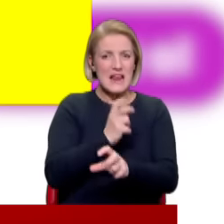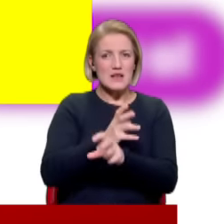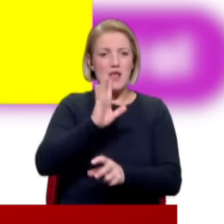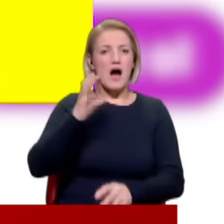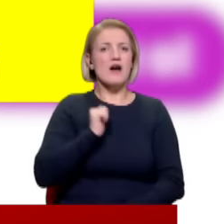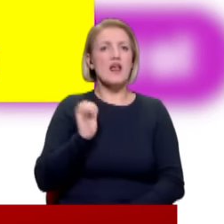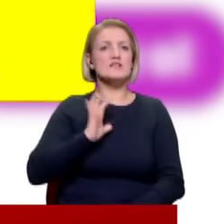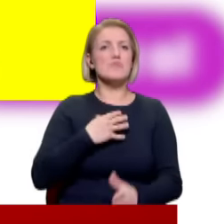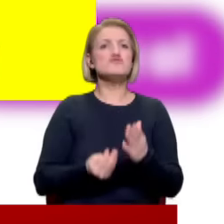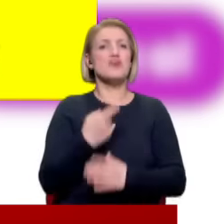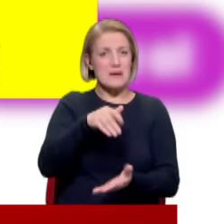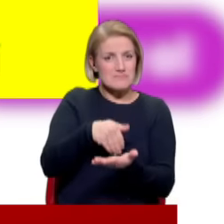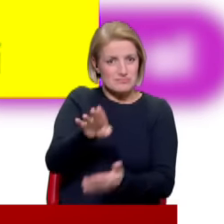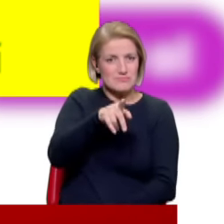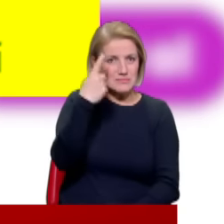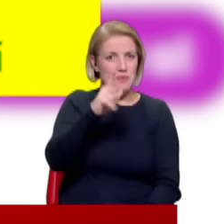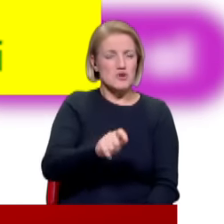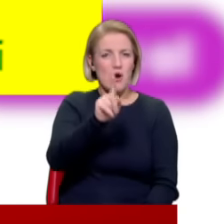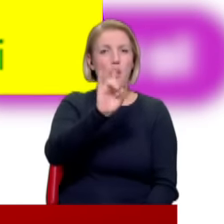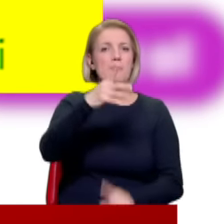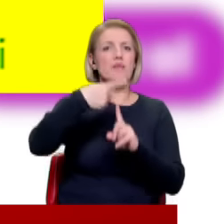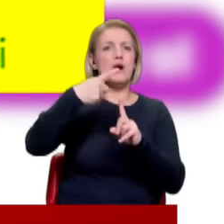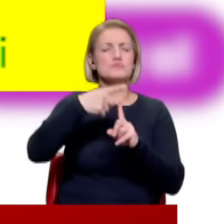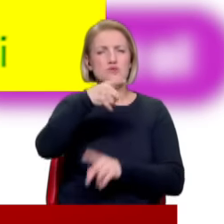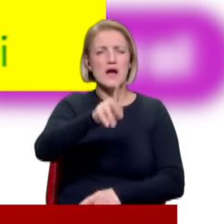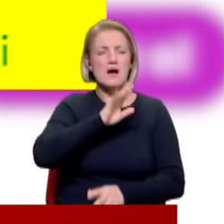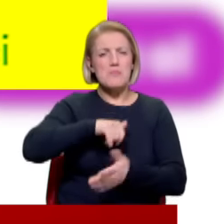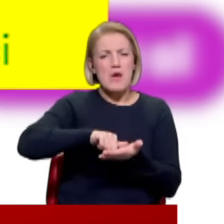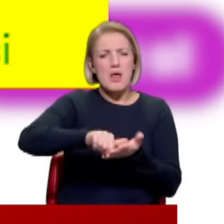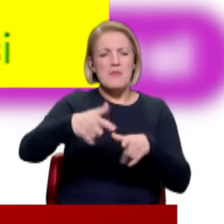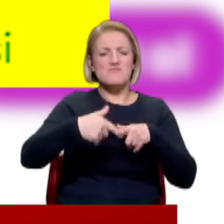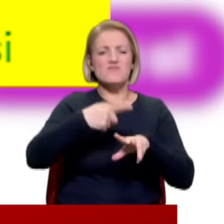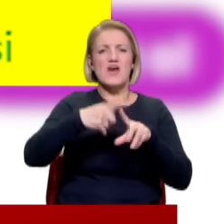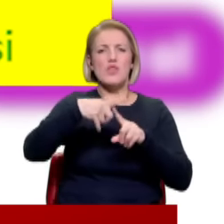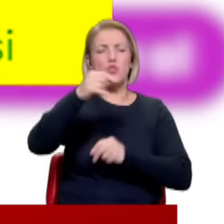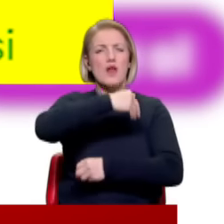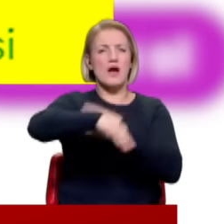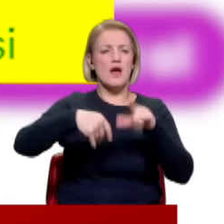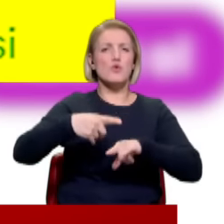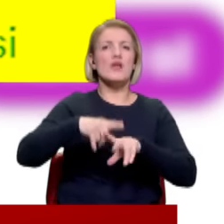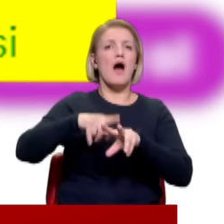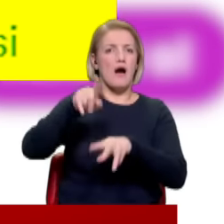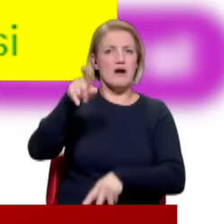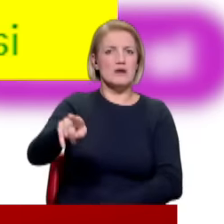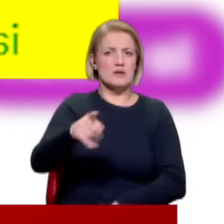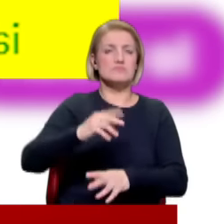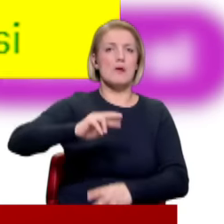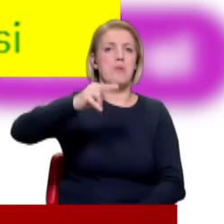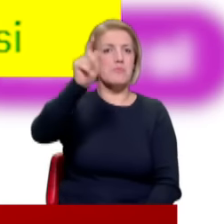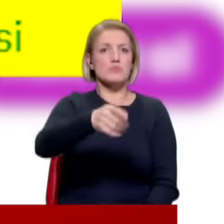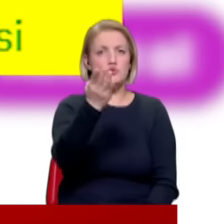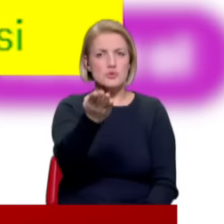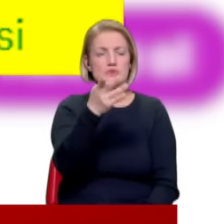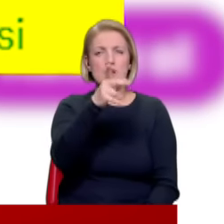sahip çıkamadı diye ihraç ediyorsunuz. 15 Temmuz'da bütün karargahı FETÖ'cü isyana karışan Hulusi Akar'ı ise terfi